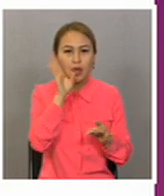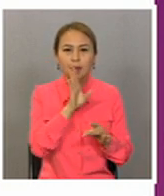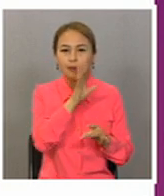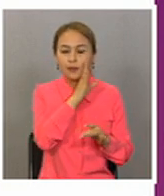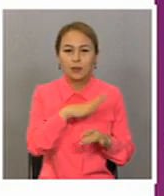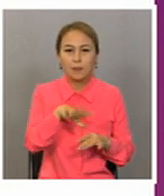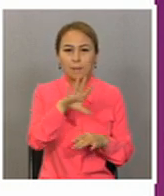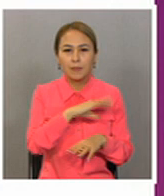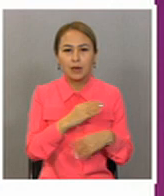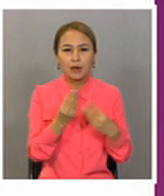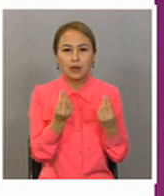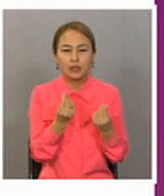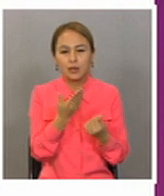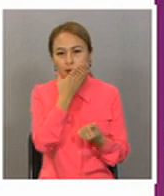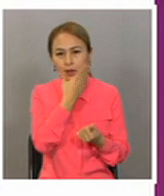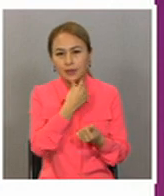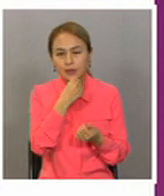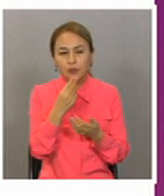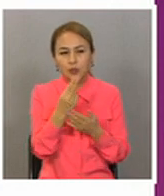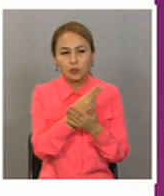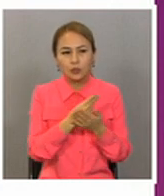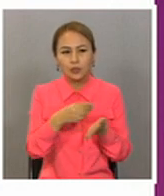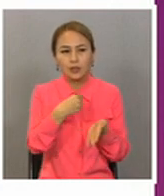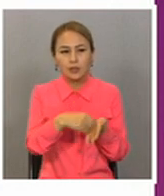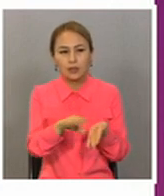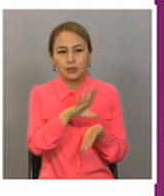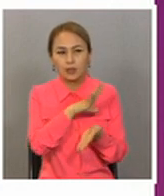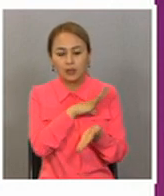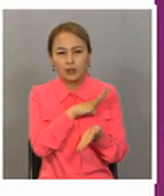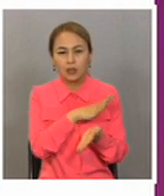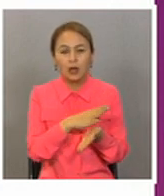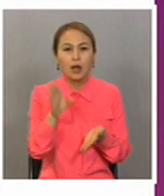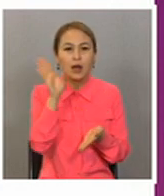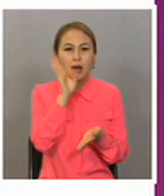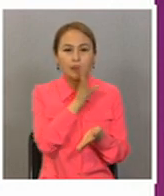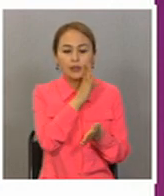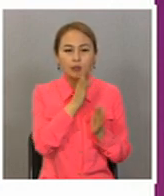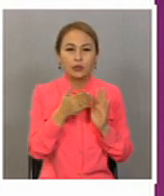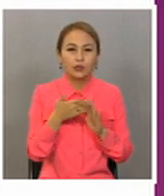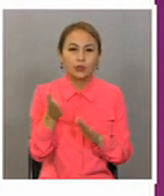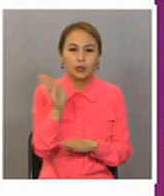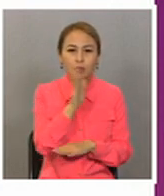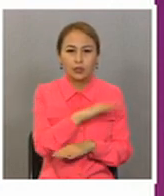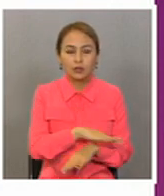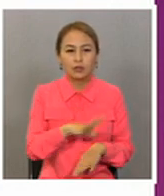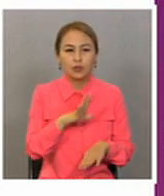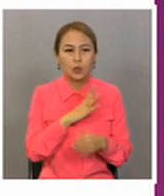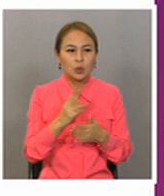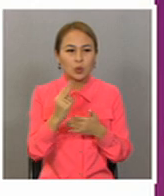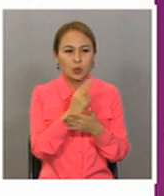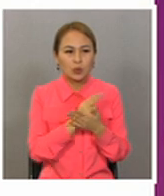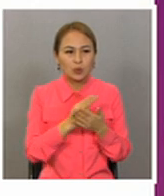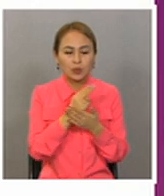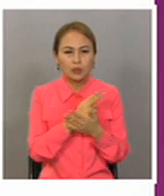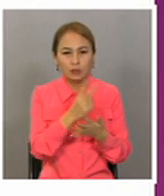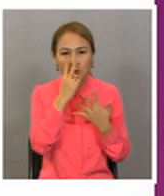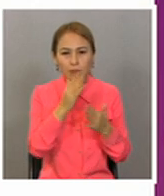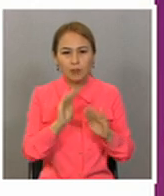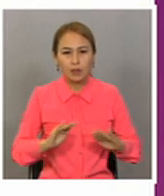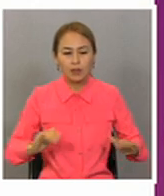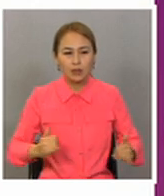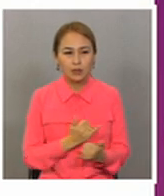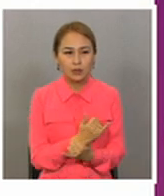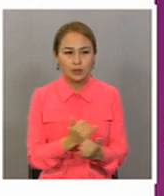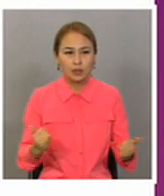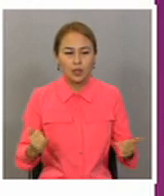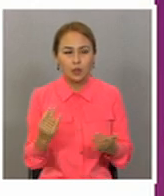ақшасына әлгі әдемі суретті сатып алады. Әйел үйге келген соң, суретті балаларына көрсетеді.